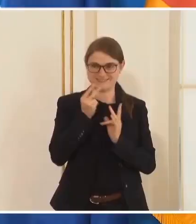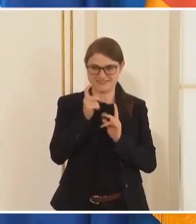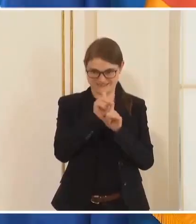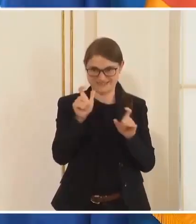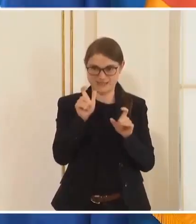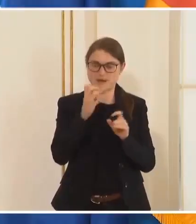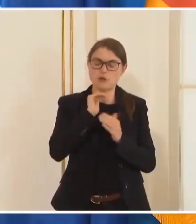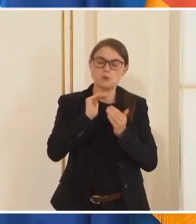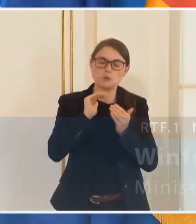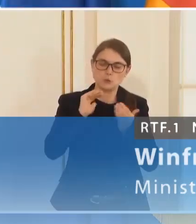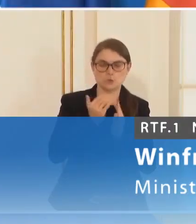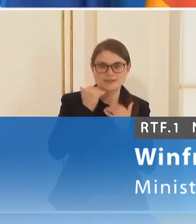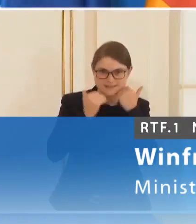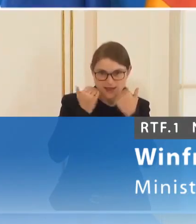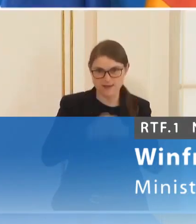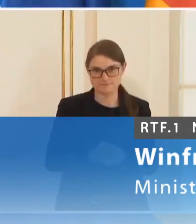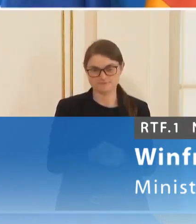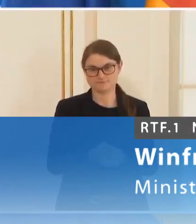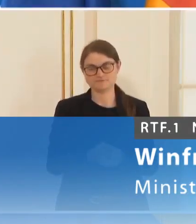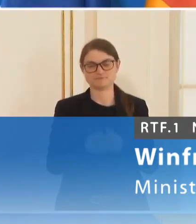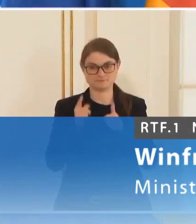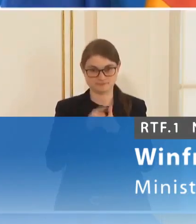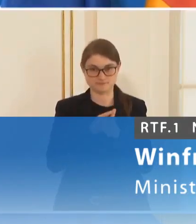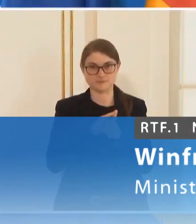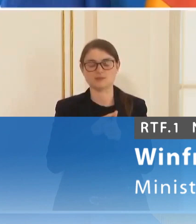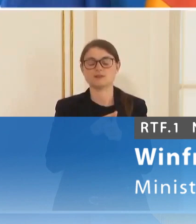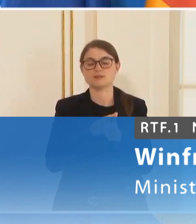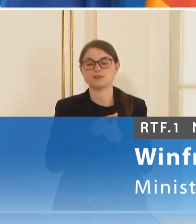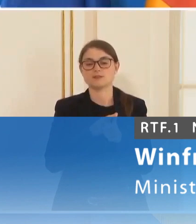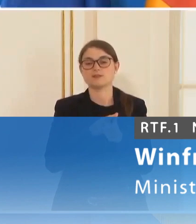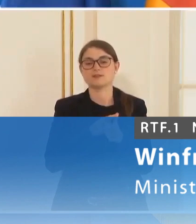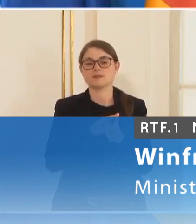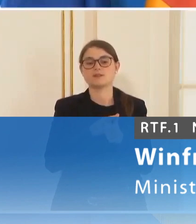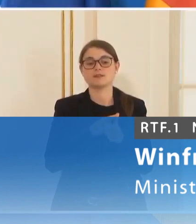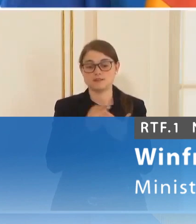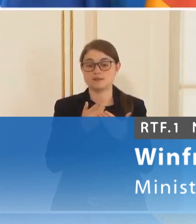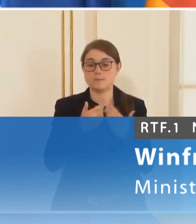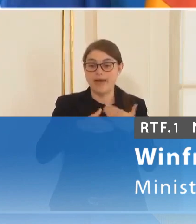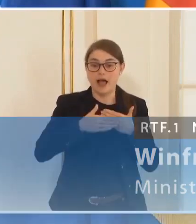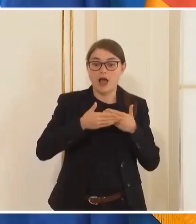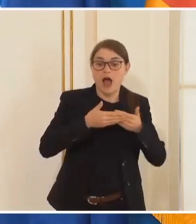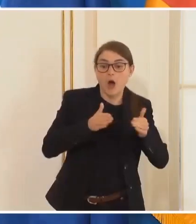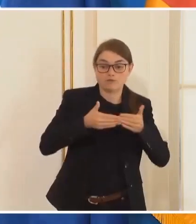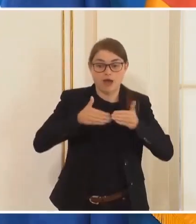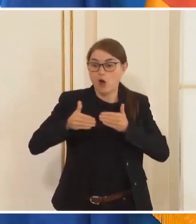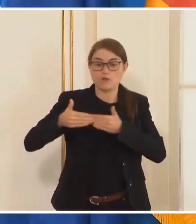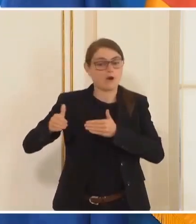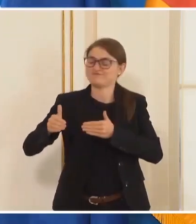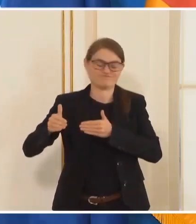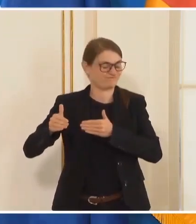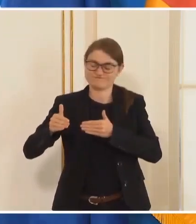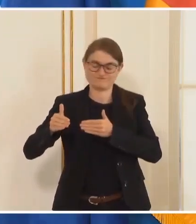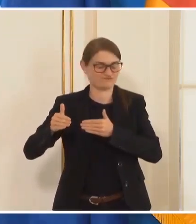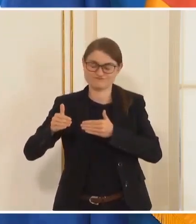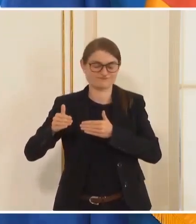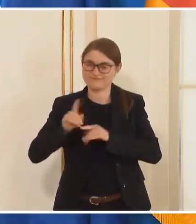Erstens haben wir beschlossen, dass weitere Öffnungsschritte vorerst nicht zu rechtfertigen